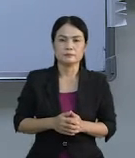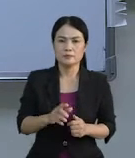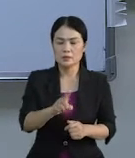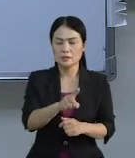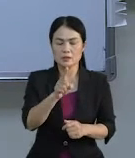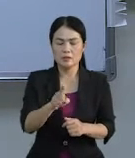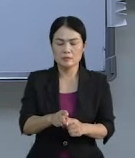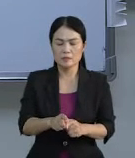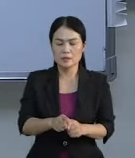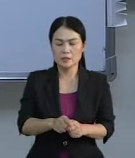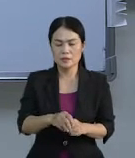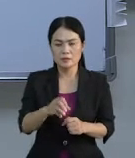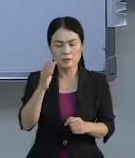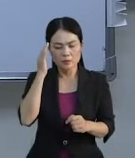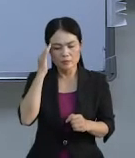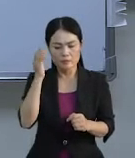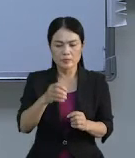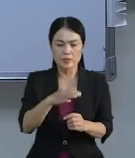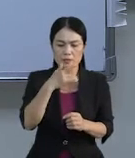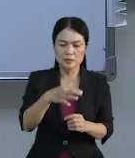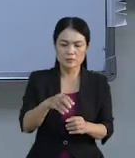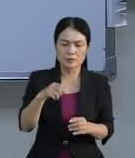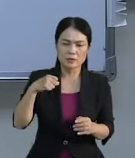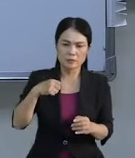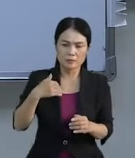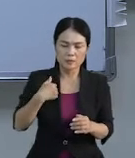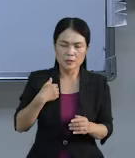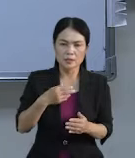តើនៃដូចនឹងពាក្យសមុទ្រមានអីខ្លះ